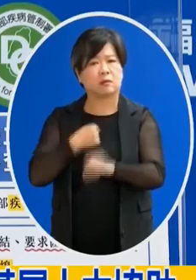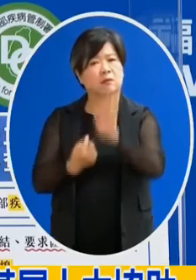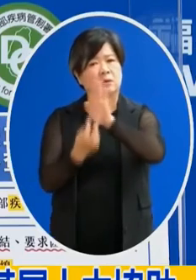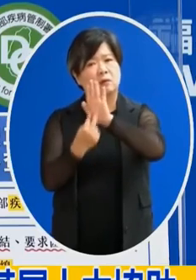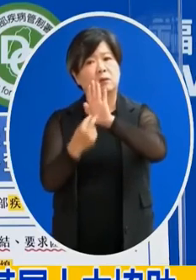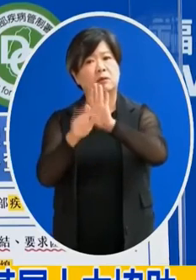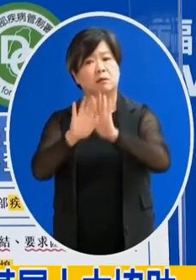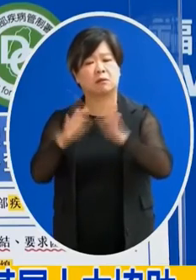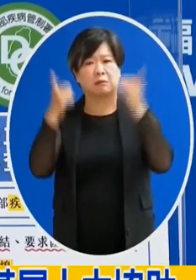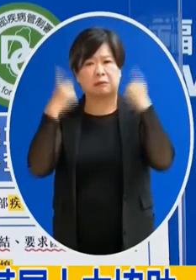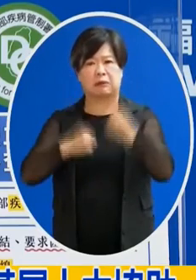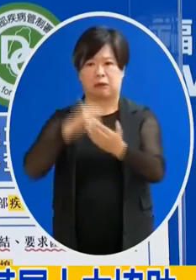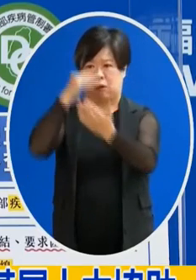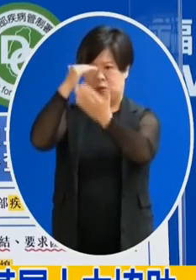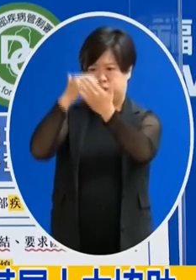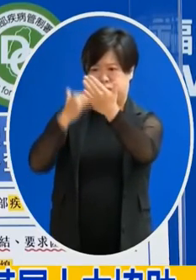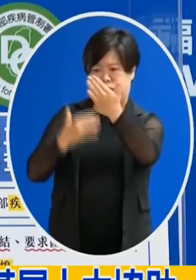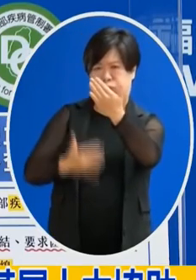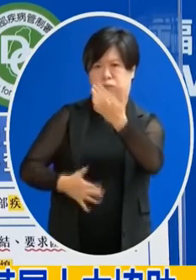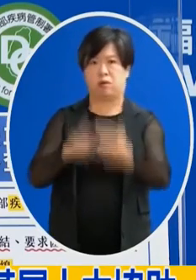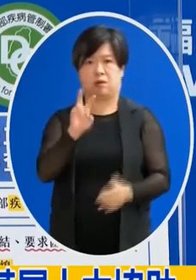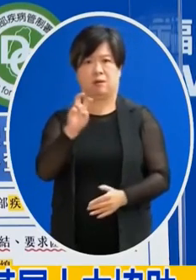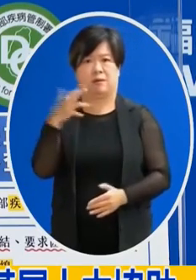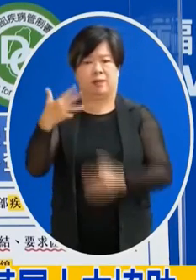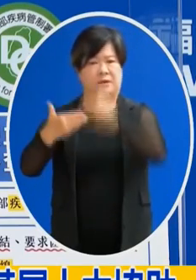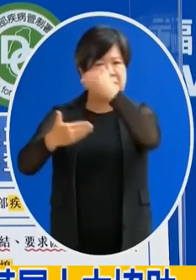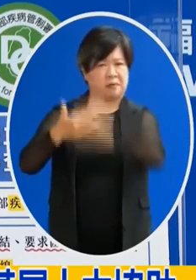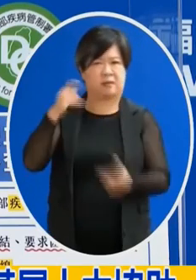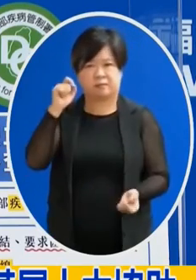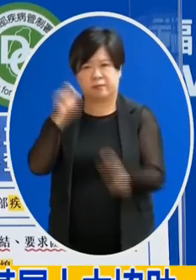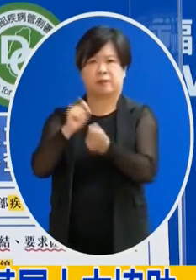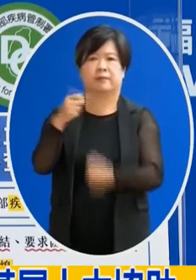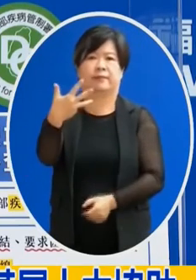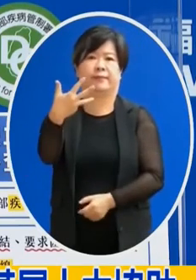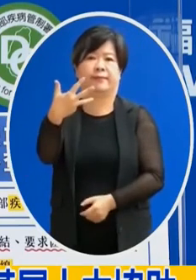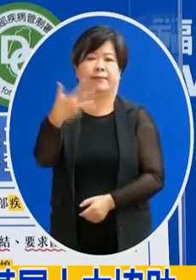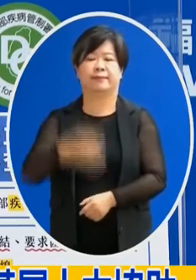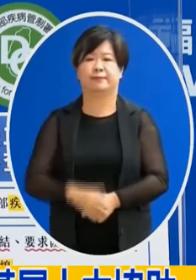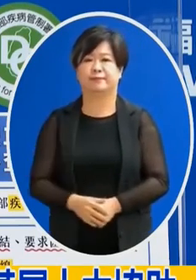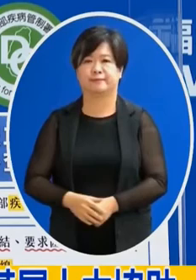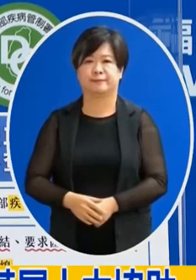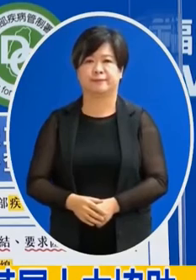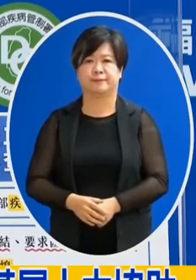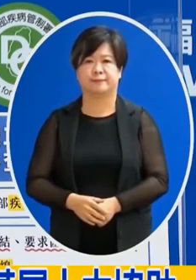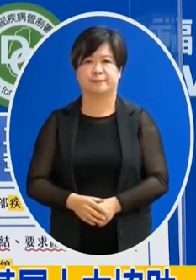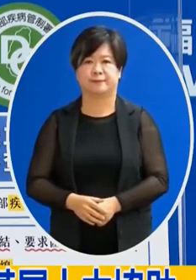也从原来的28项来简化到8项。